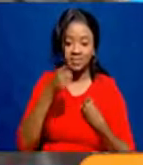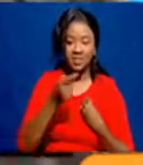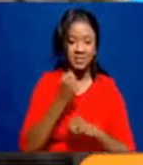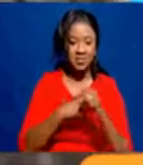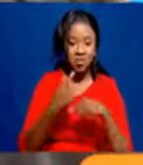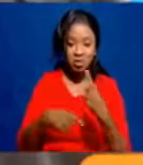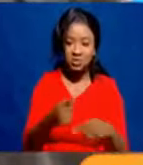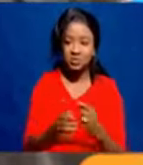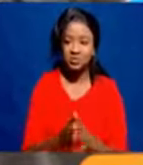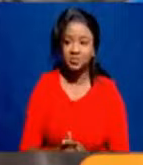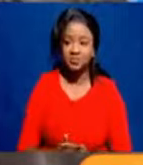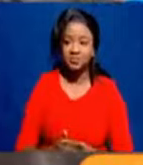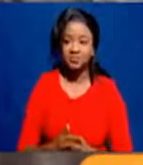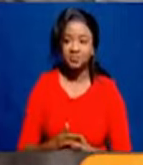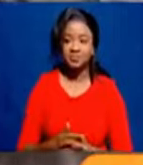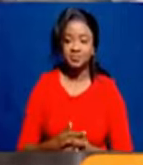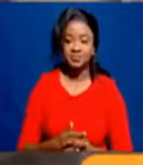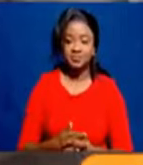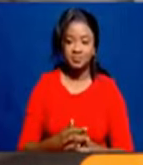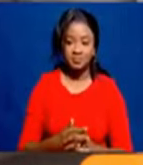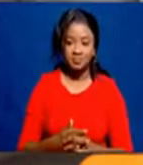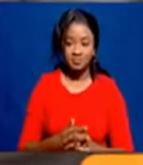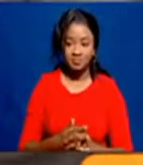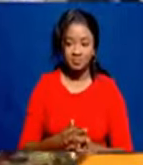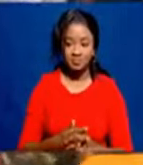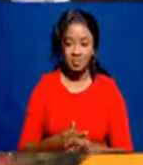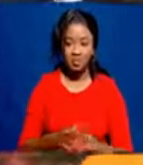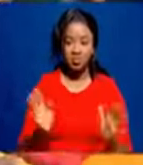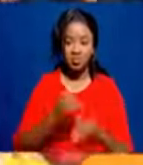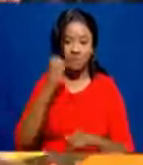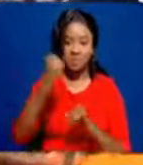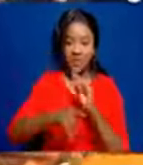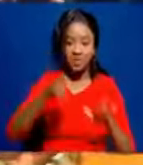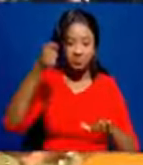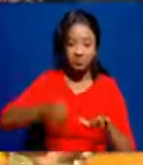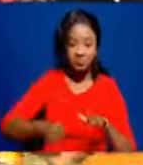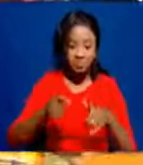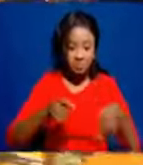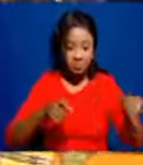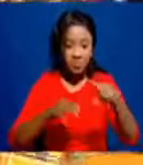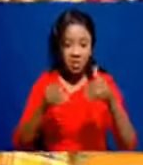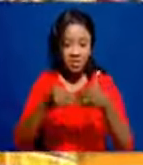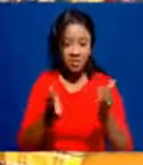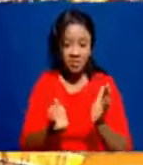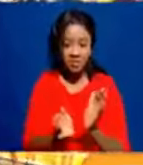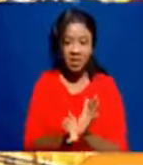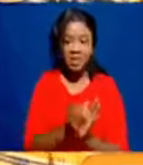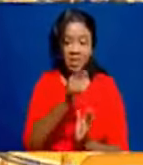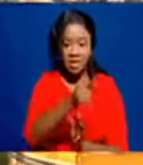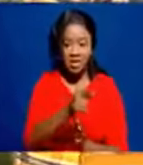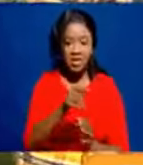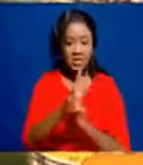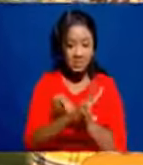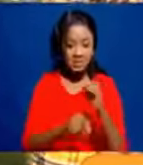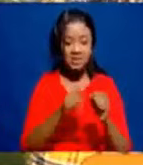yatendeke. Mwisho wa kuisha, mkutano uliamua kwamba familia zilizoathirika zitasalia nje